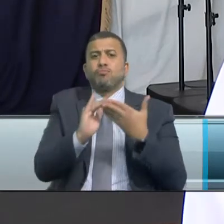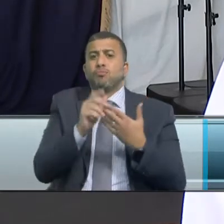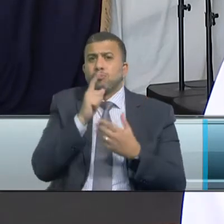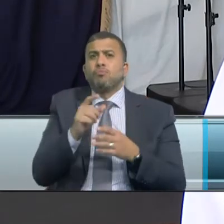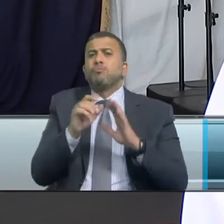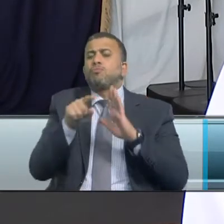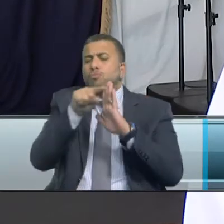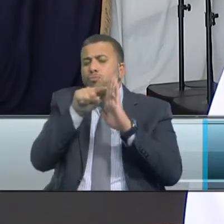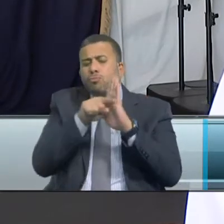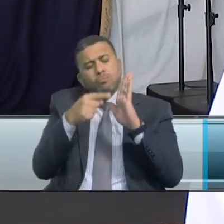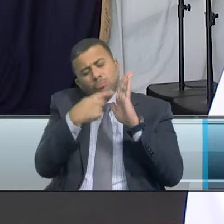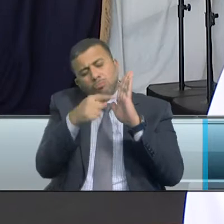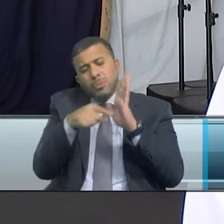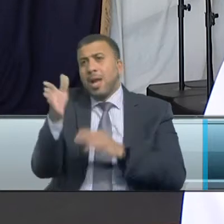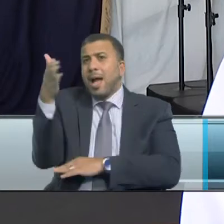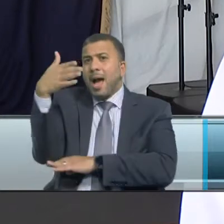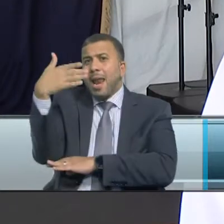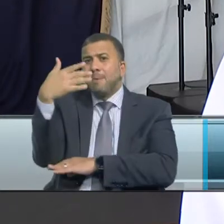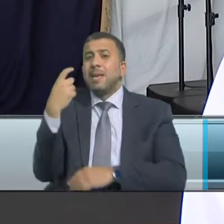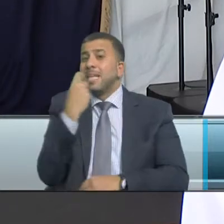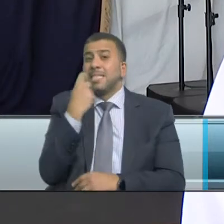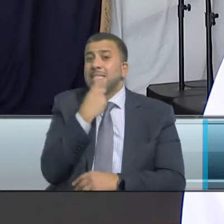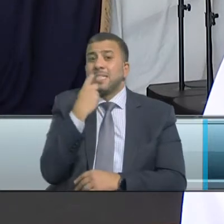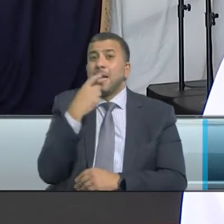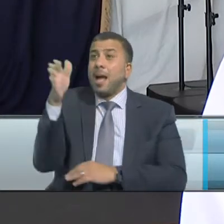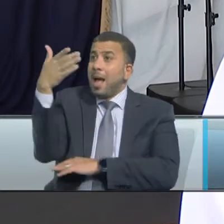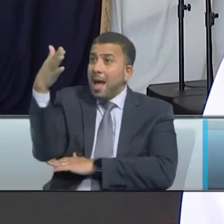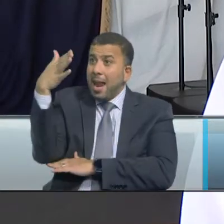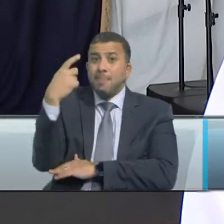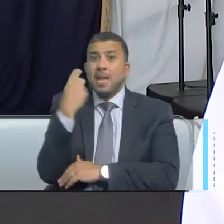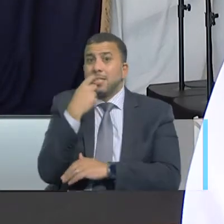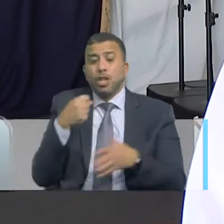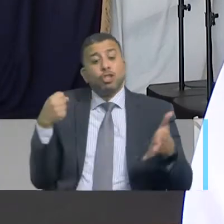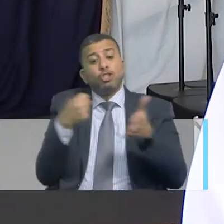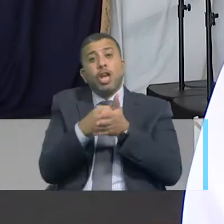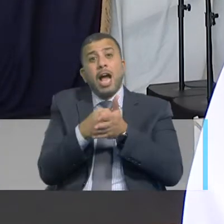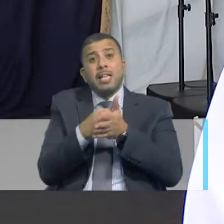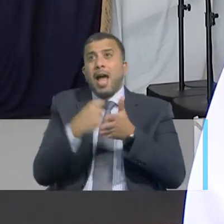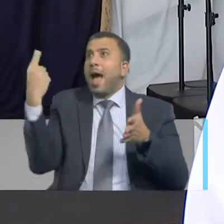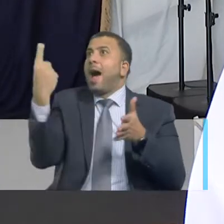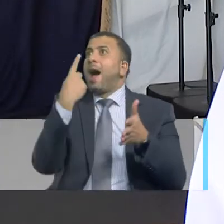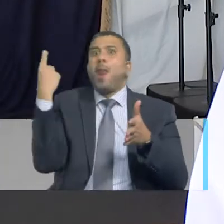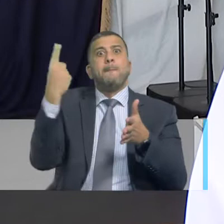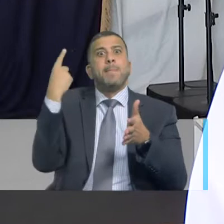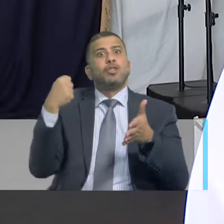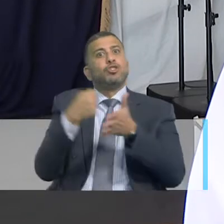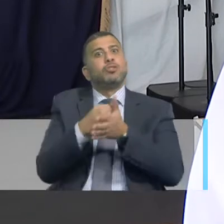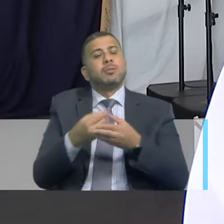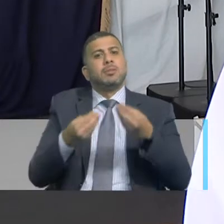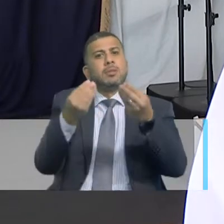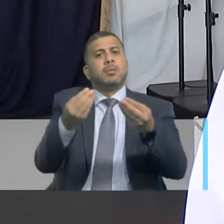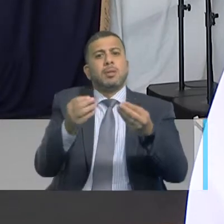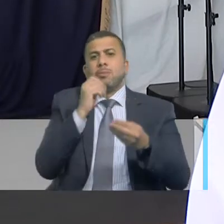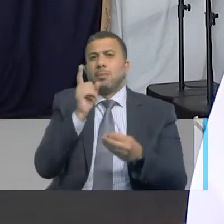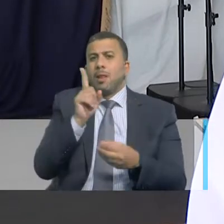باستيفاء متطلبات العلم الأزرق. طبعا العلم الأزرق هي شهادة عالمية من منظمة